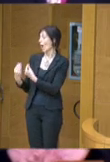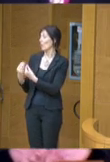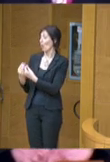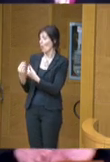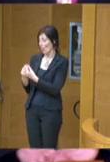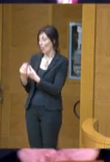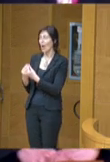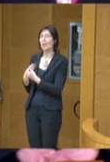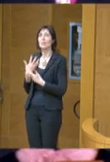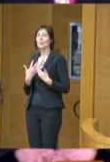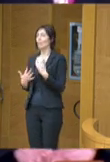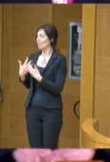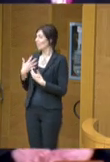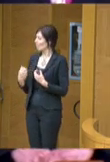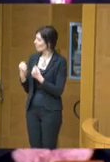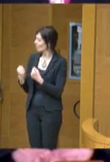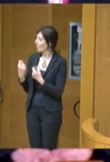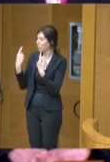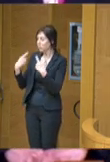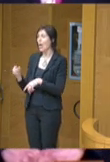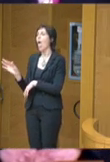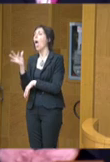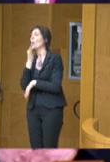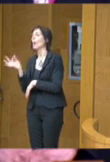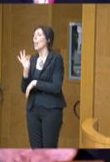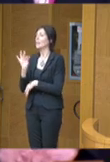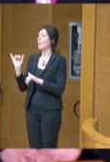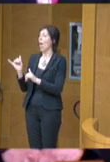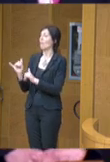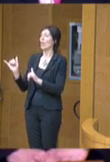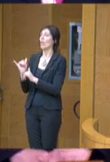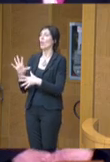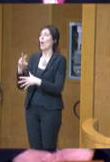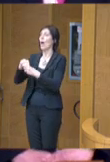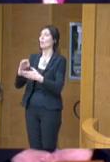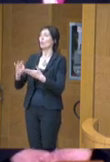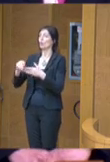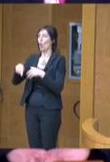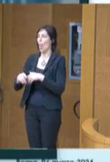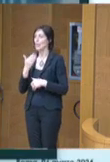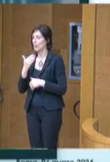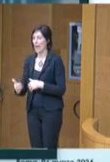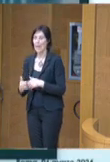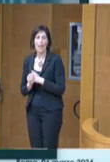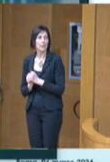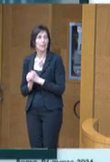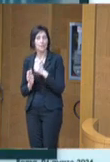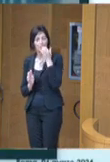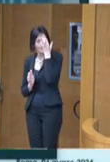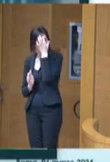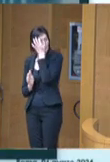hanno provato e provano ancora in questa bellissima avventura di inclusione scolastica. Grazie.